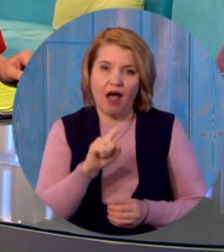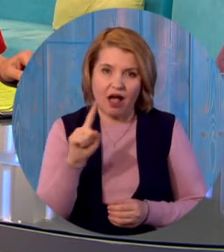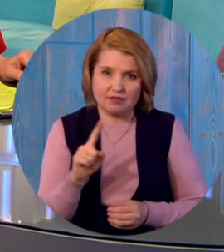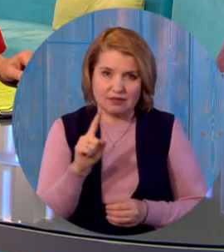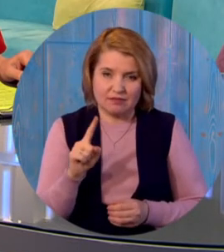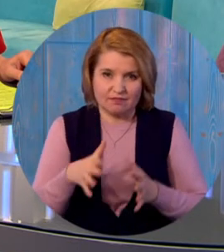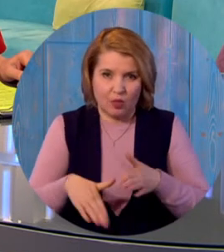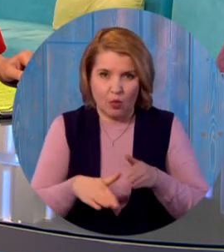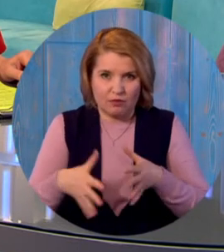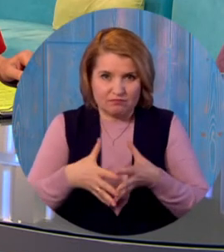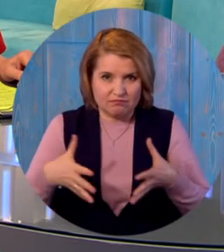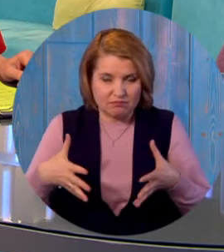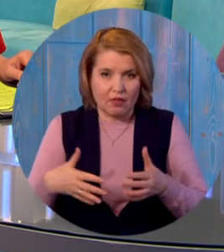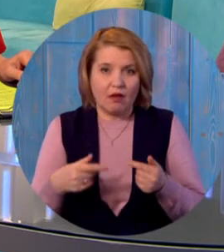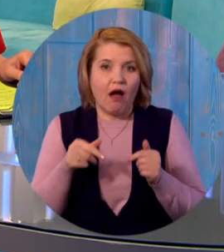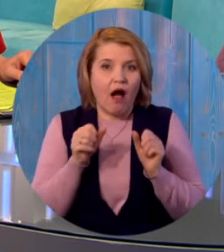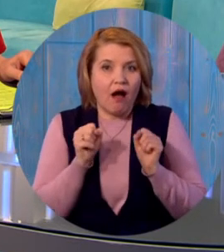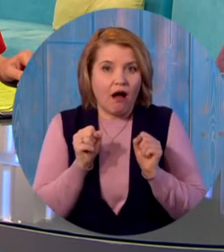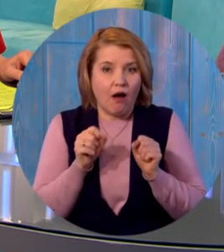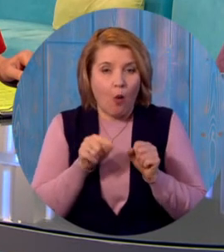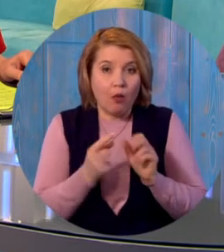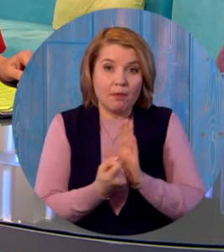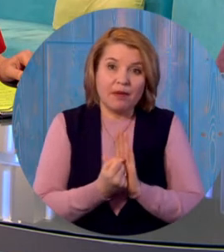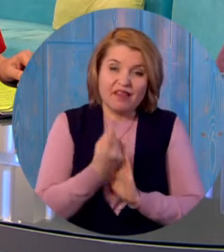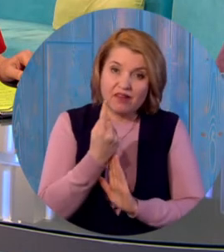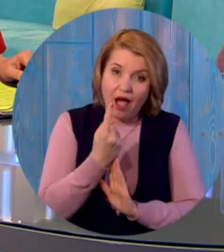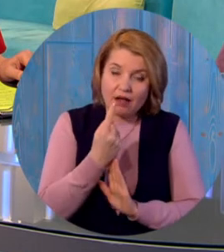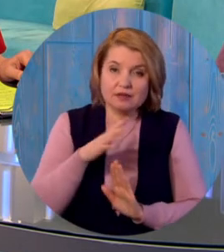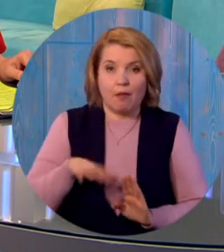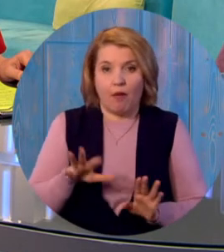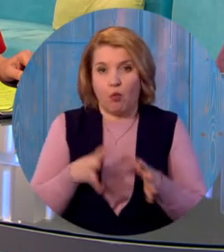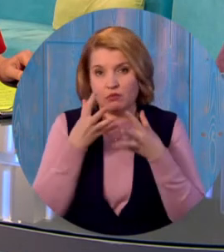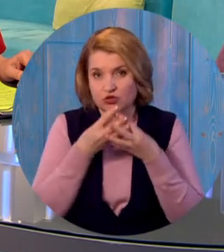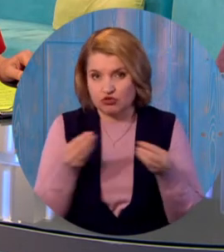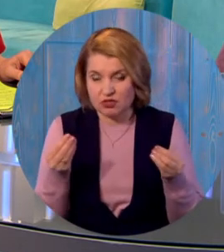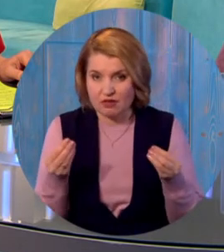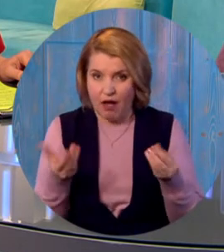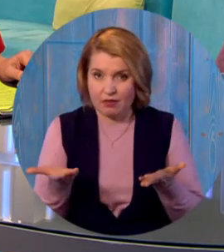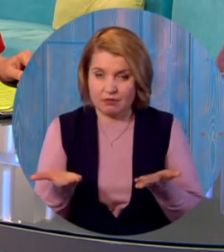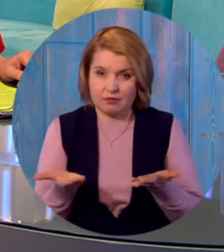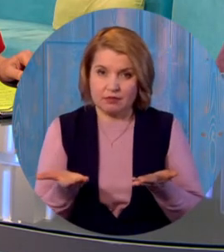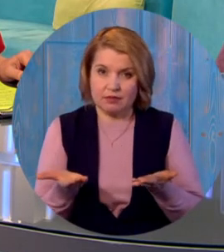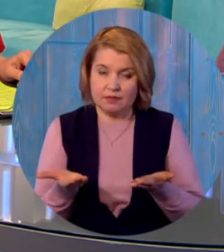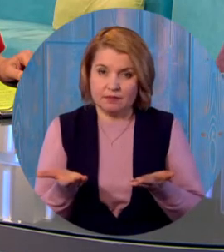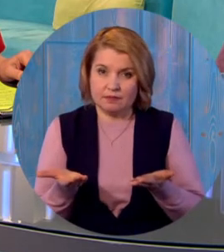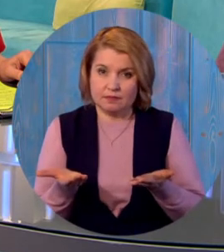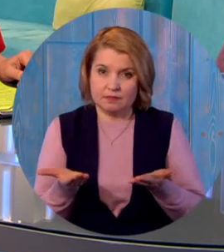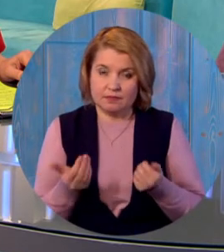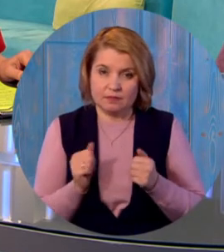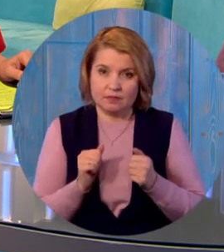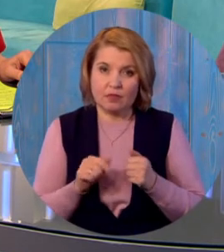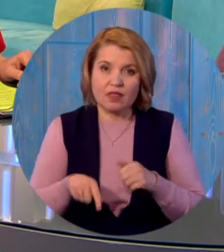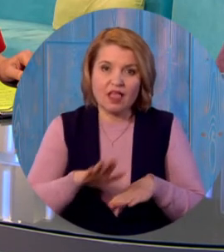нужно, он появляется, а потом опять исчезает. Ну, именно вот нижняя